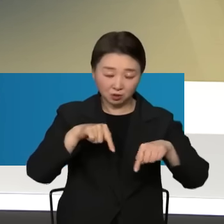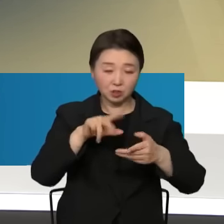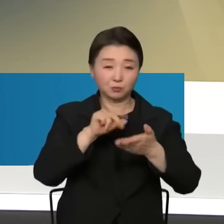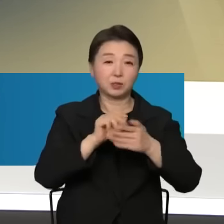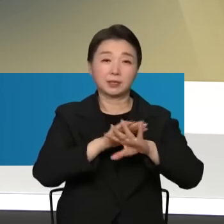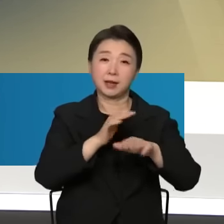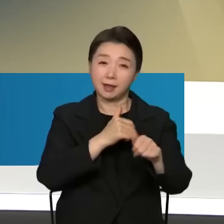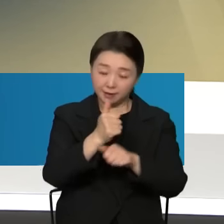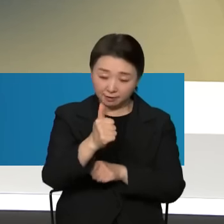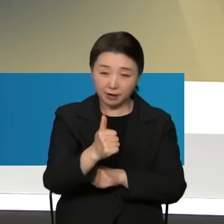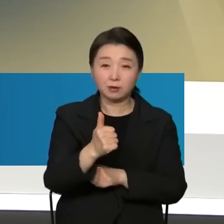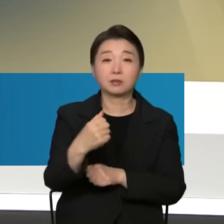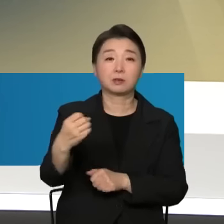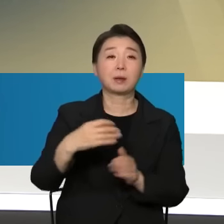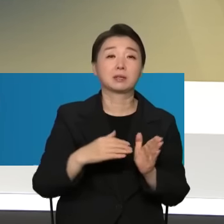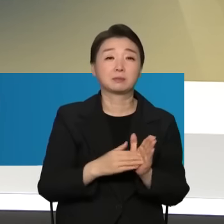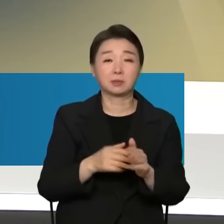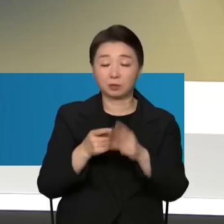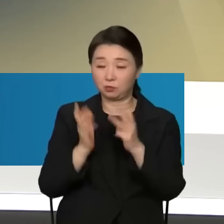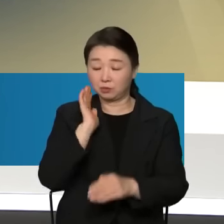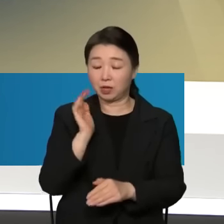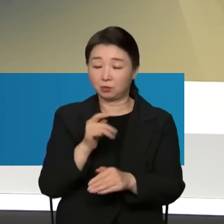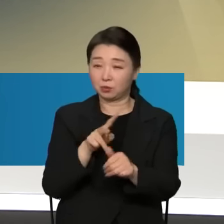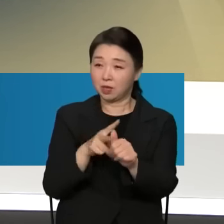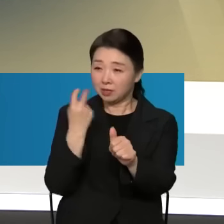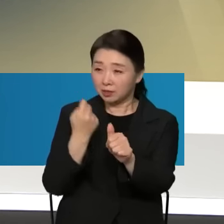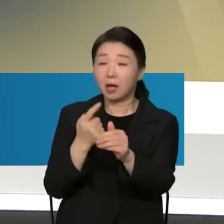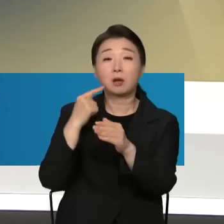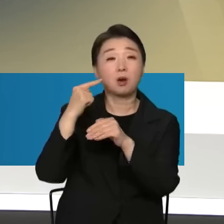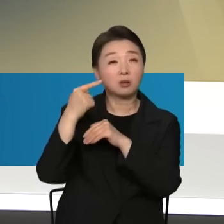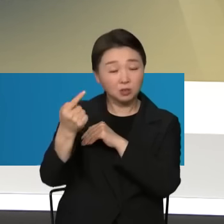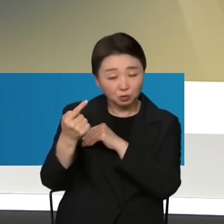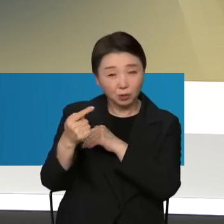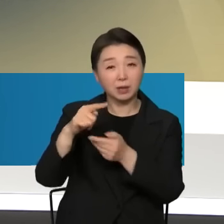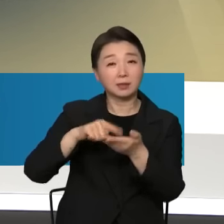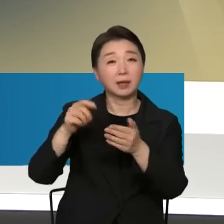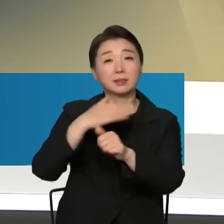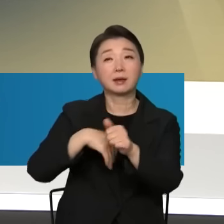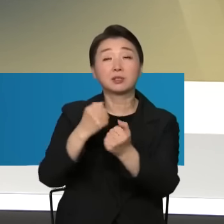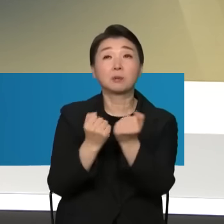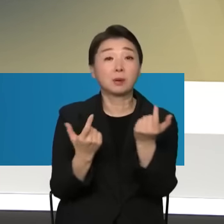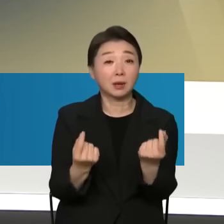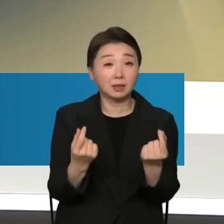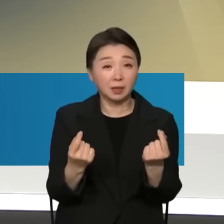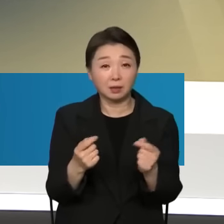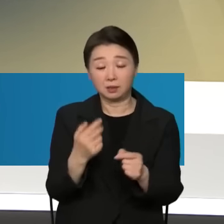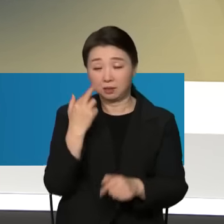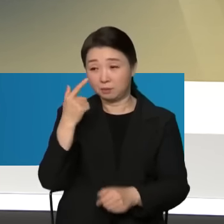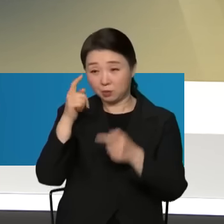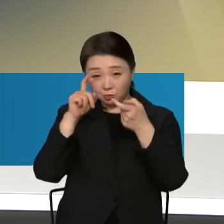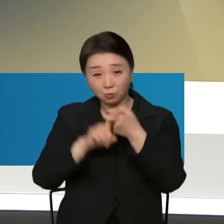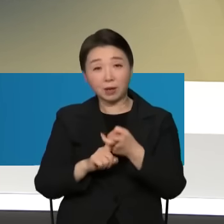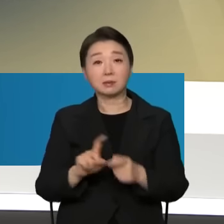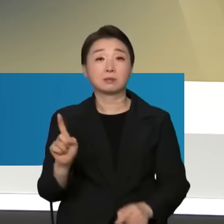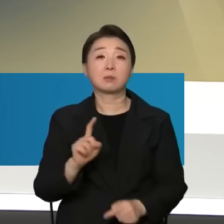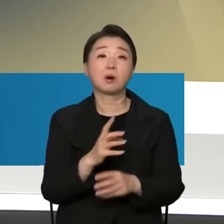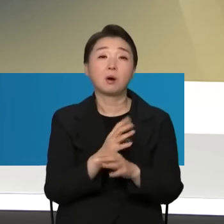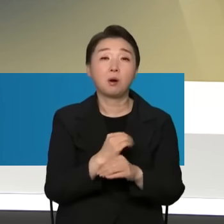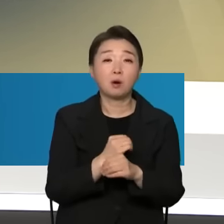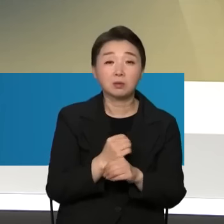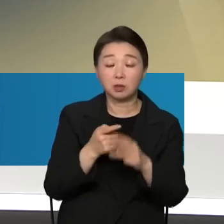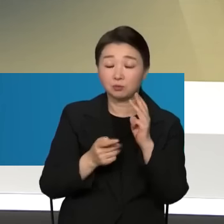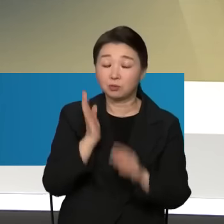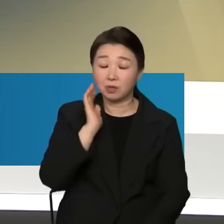말했습니다 윤대통령 탄핵 이후를 상정한 발언이라는 해석이 나오는데 이제 미국의 관심은 언제 윤